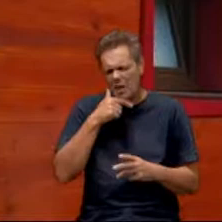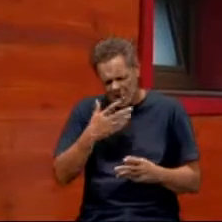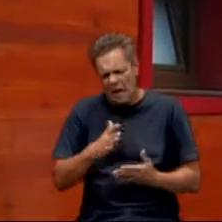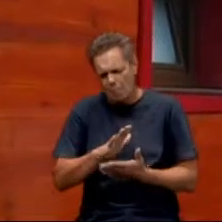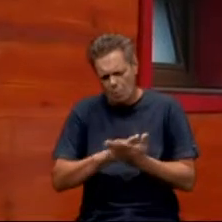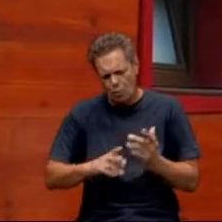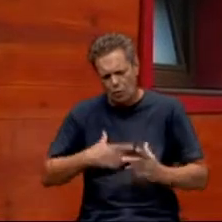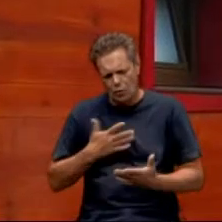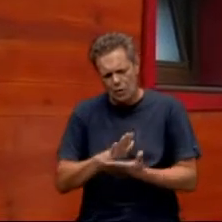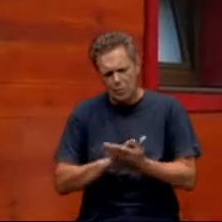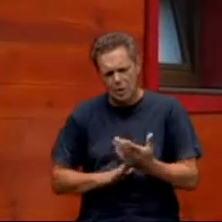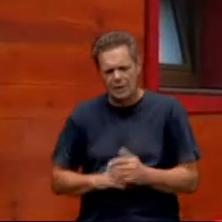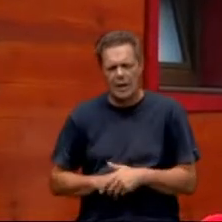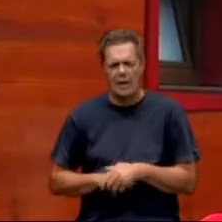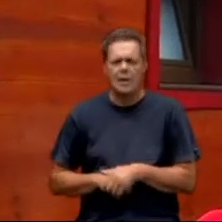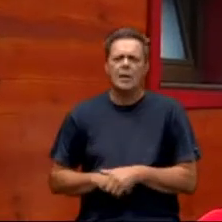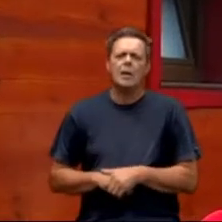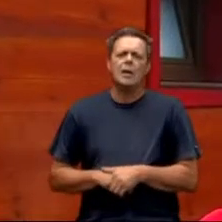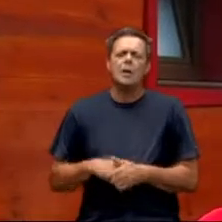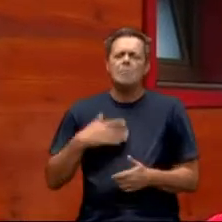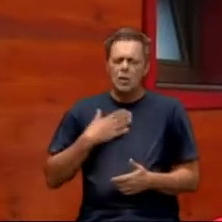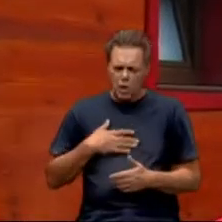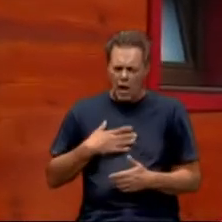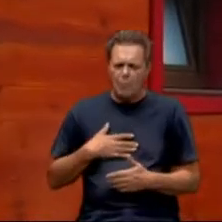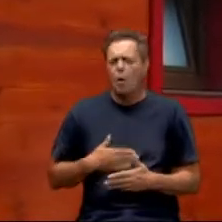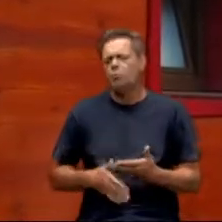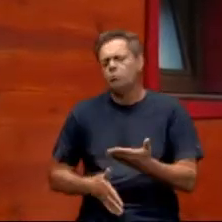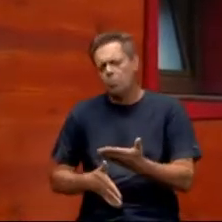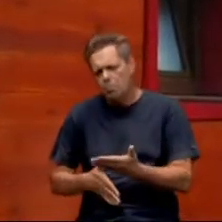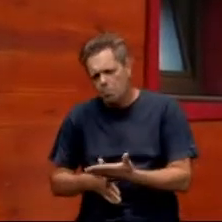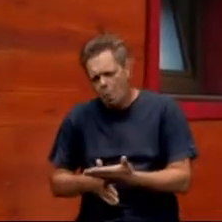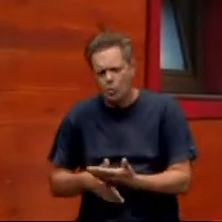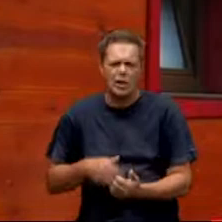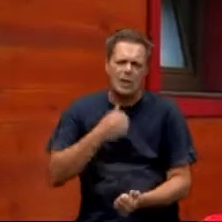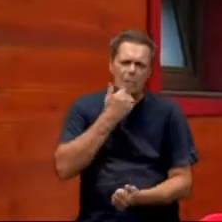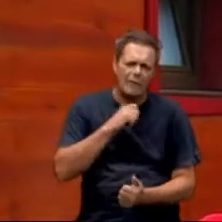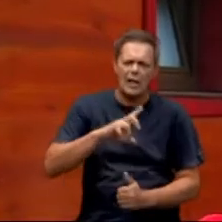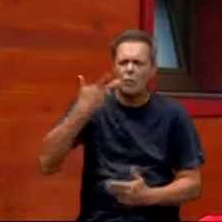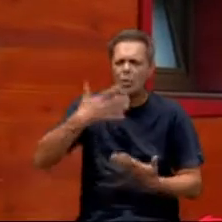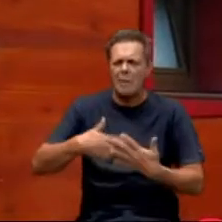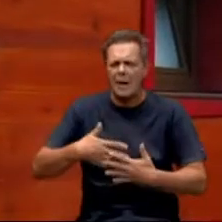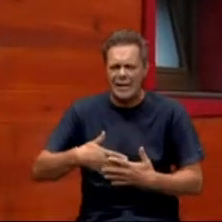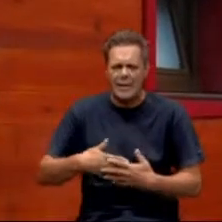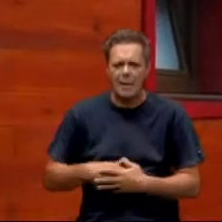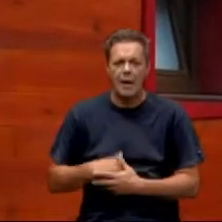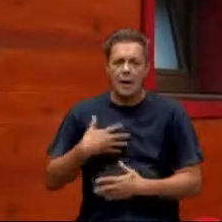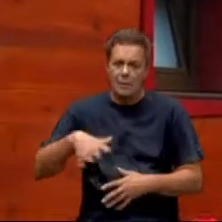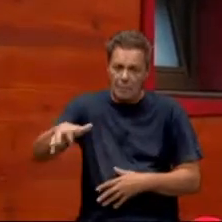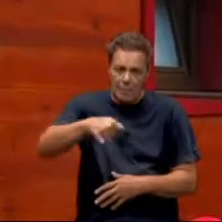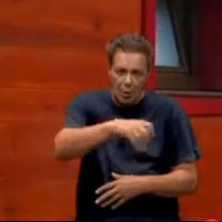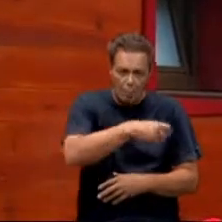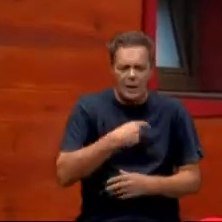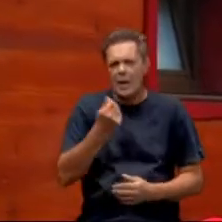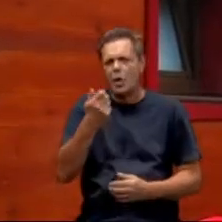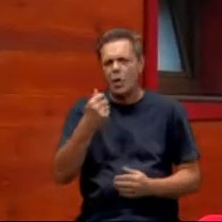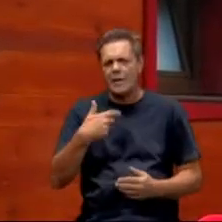u planu napraviti zakladu za zdravlje kojem bi uz pomoć i privrede i drugih mehanizma prikupili značajnija